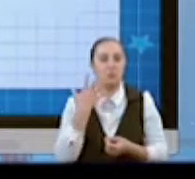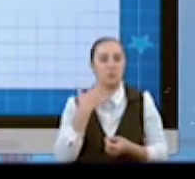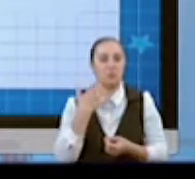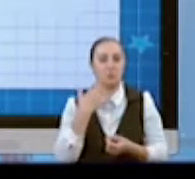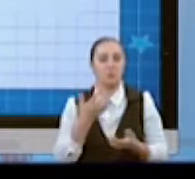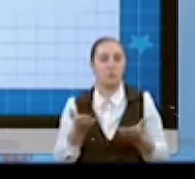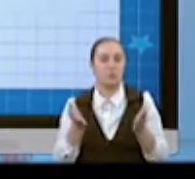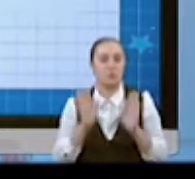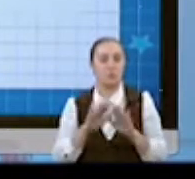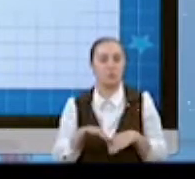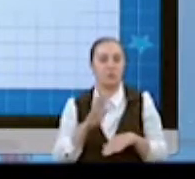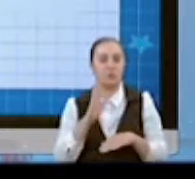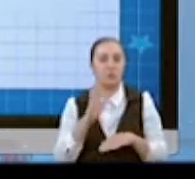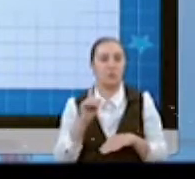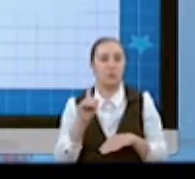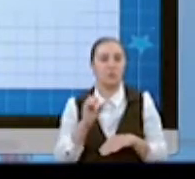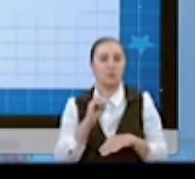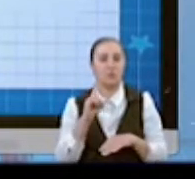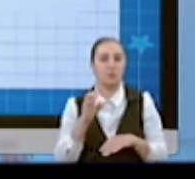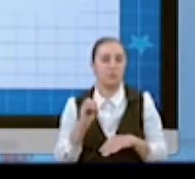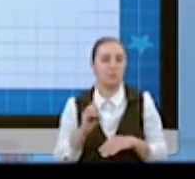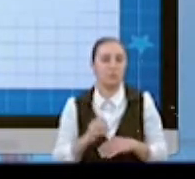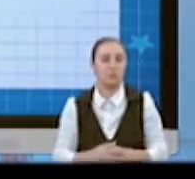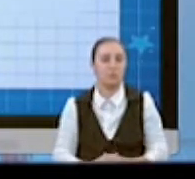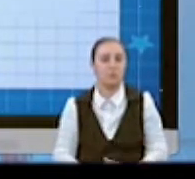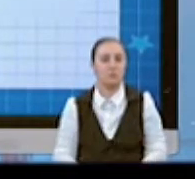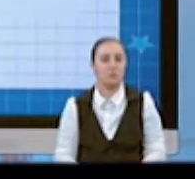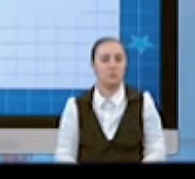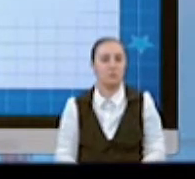Сколько яблок осталось в вазе?